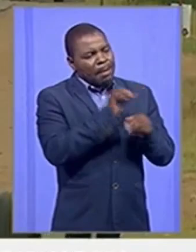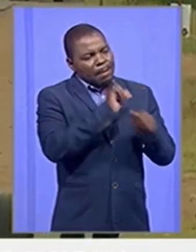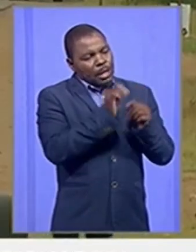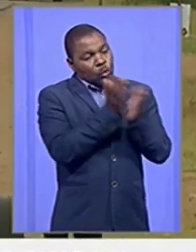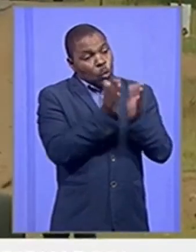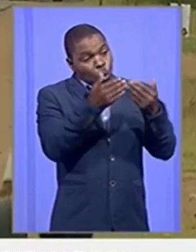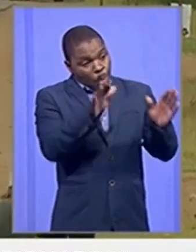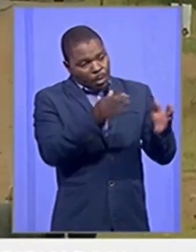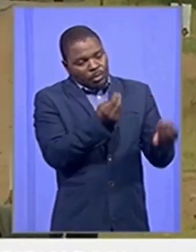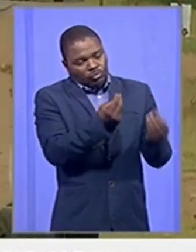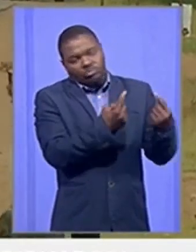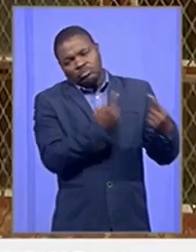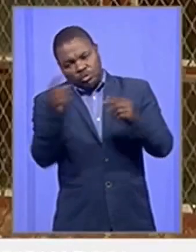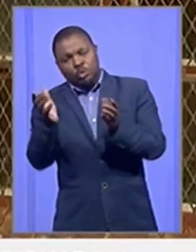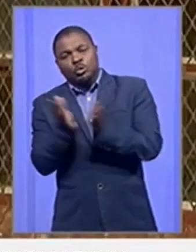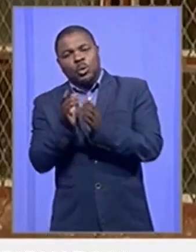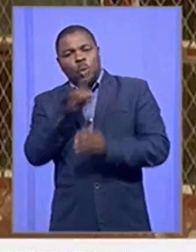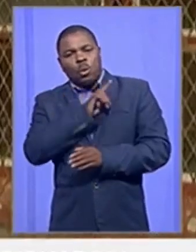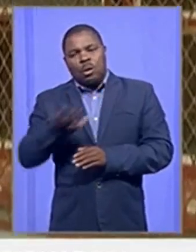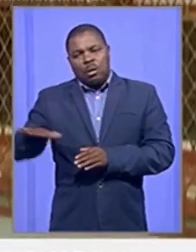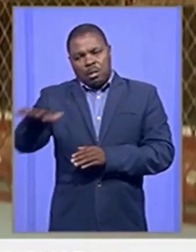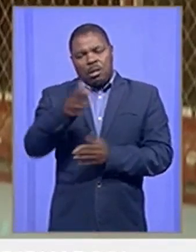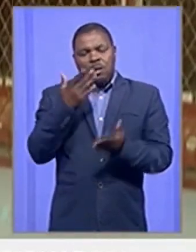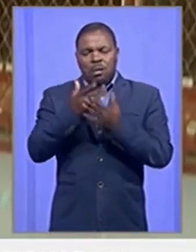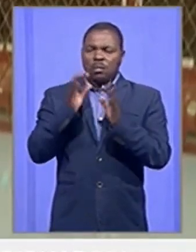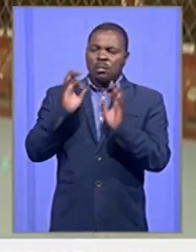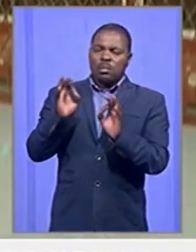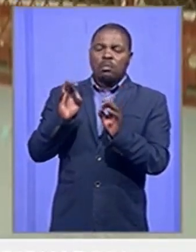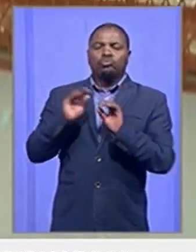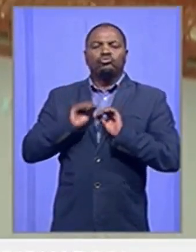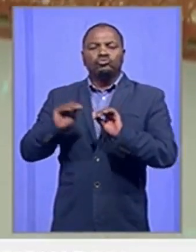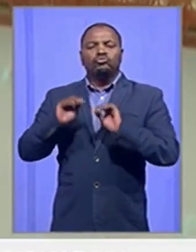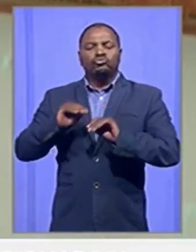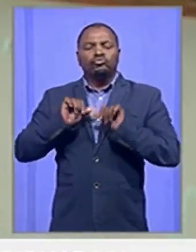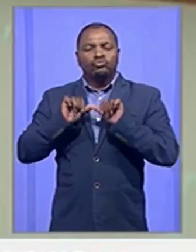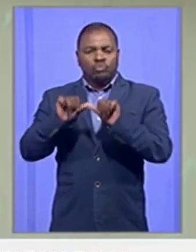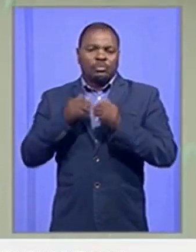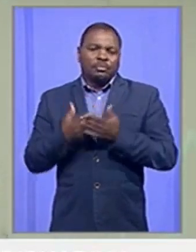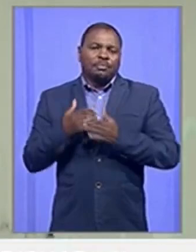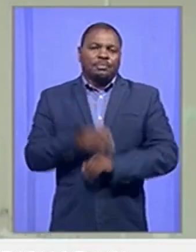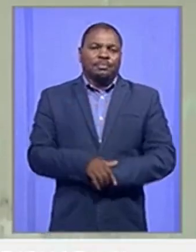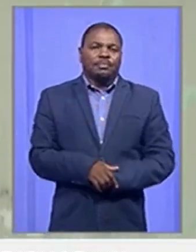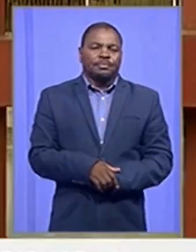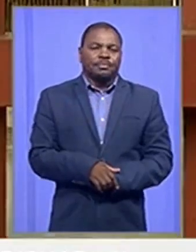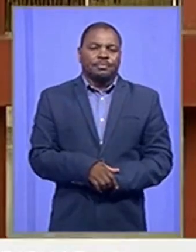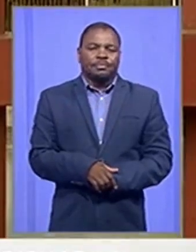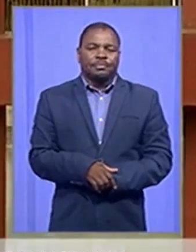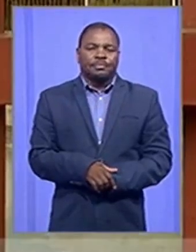di bulwa ka maemo a tlabe a letla gore dithuto di tswelele ka nako eo.